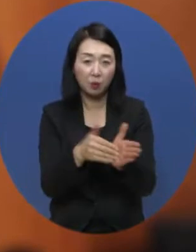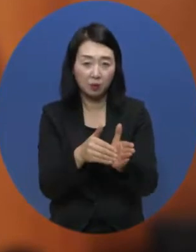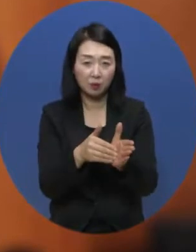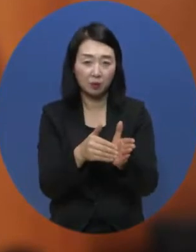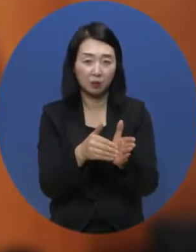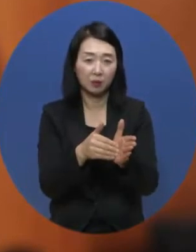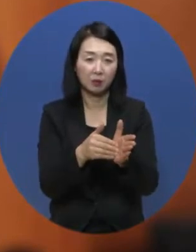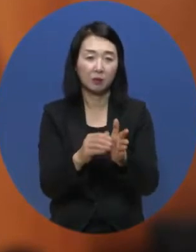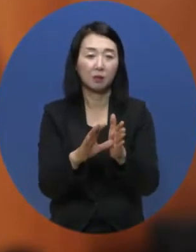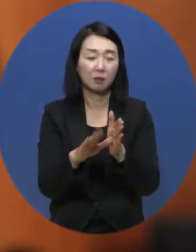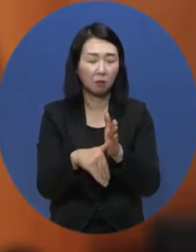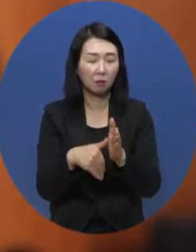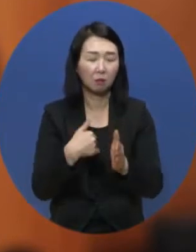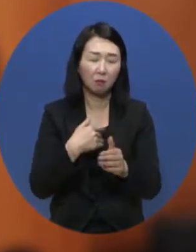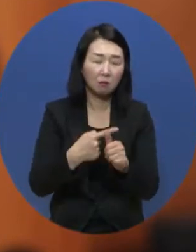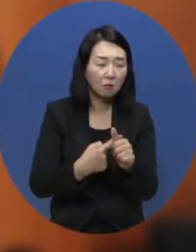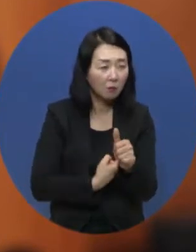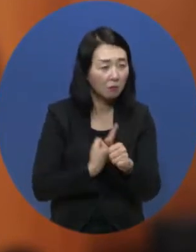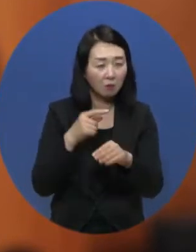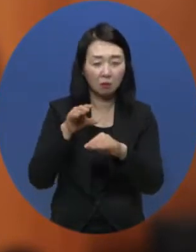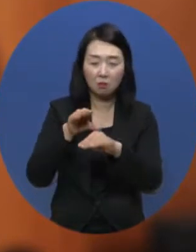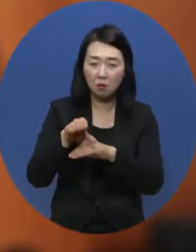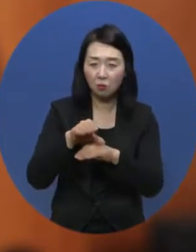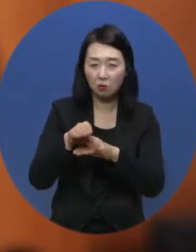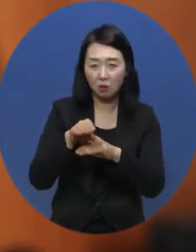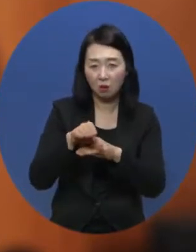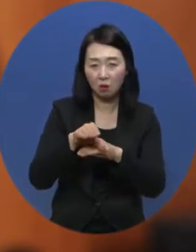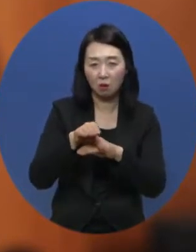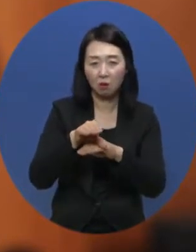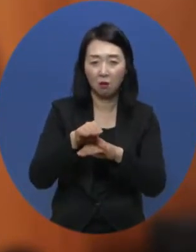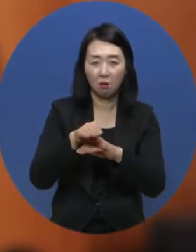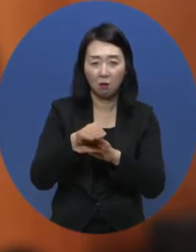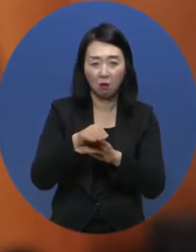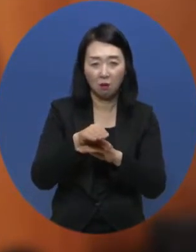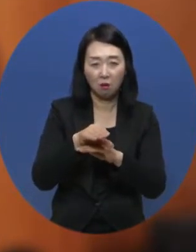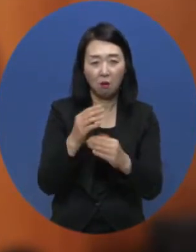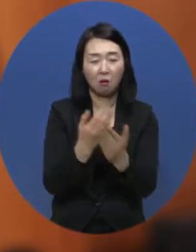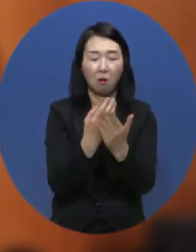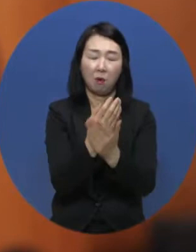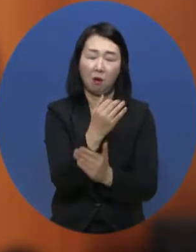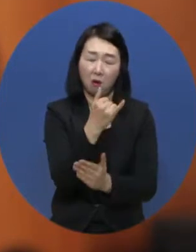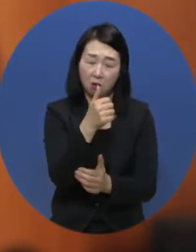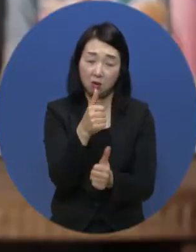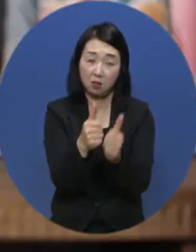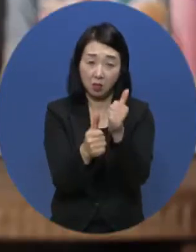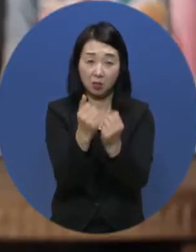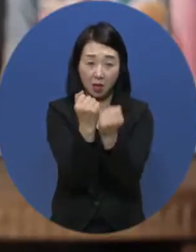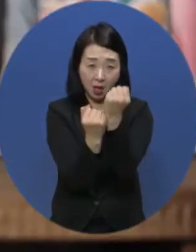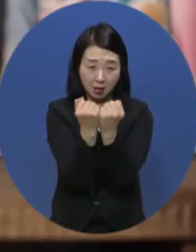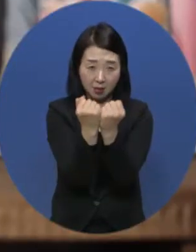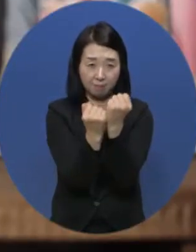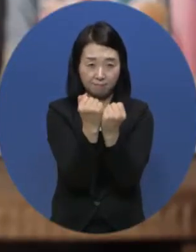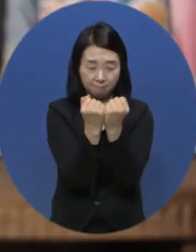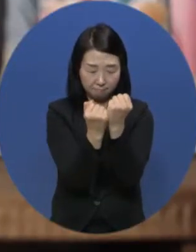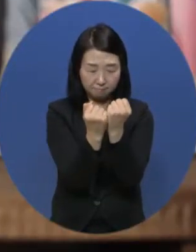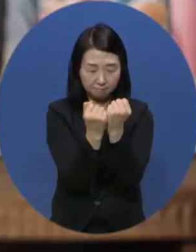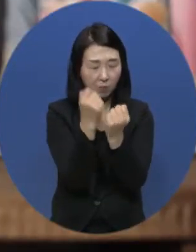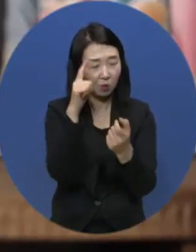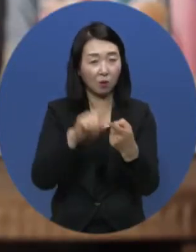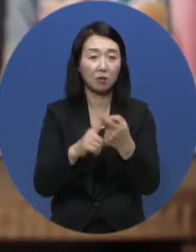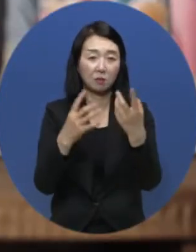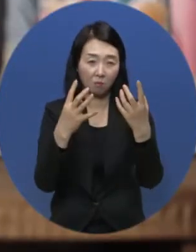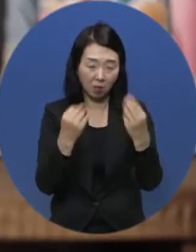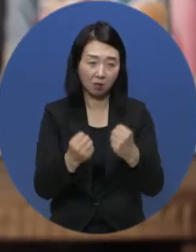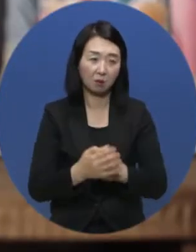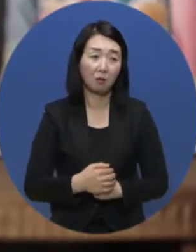자연스럽게 자동차를 개발해낸 테스트 엔지니어라는 직업에 관심을 갖게 됐습니다. 그래서 운 좋게도 자동차